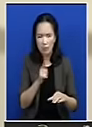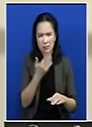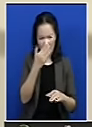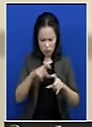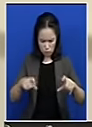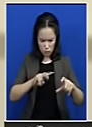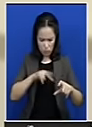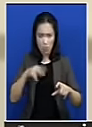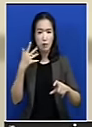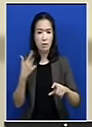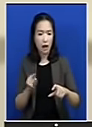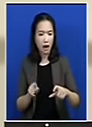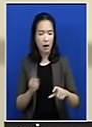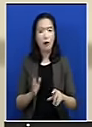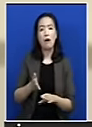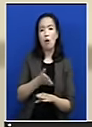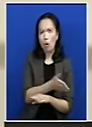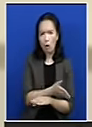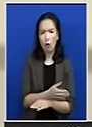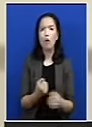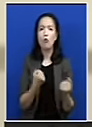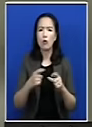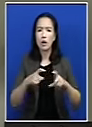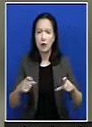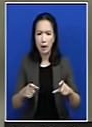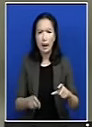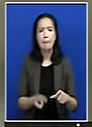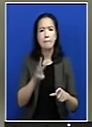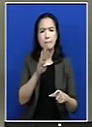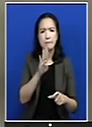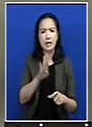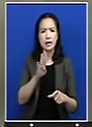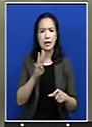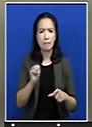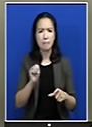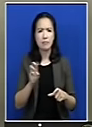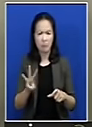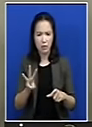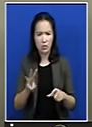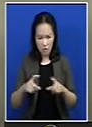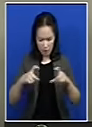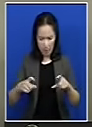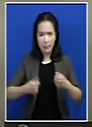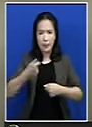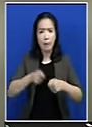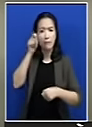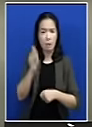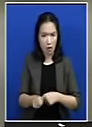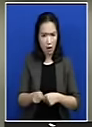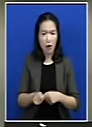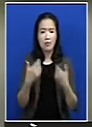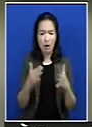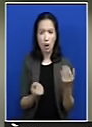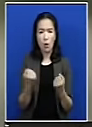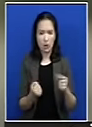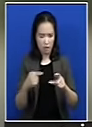าทะเบียนที่ใช้เคยใช้กับรถ BMW ใช้มา4ปีครับแต่ว่าเป็นทะเบียนประมูลหลังจากนั้นก็เอาม